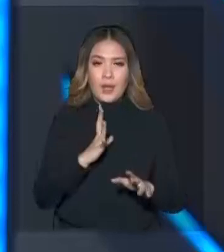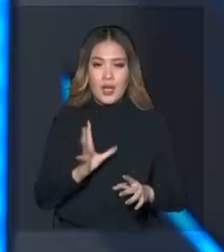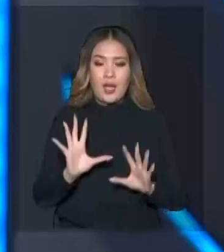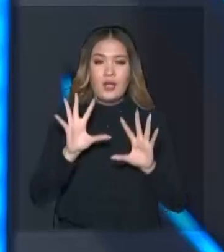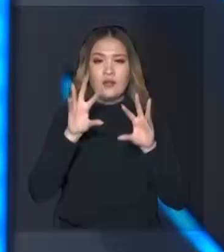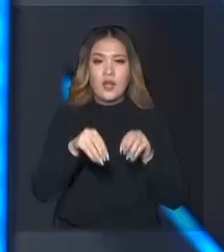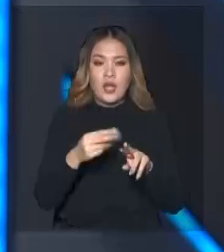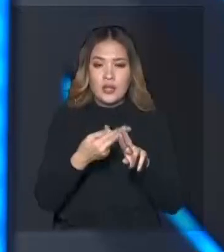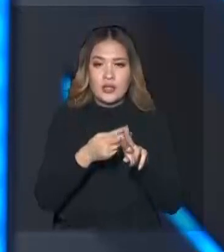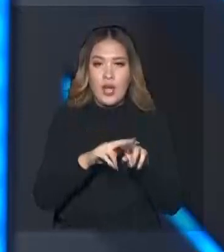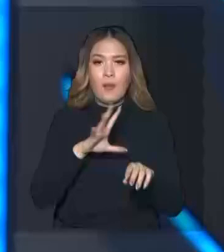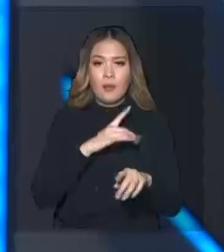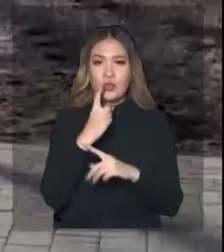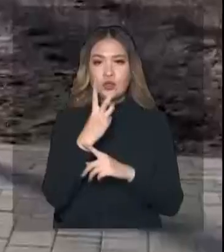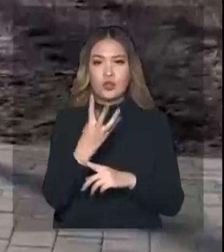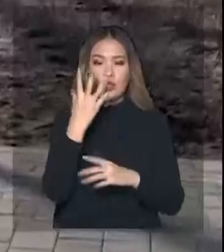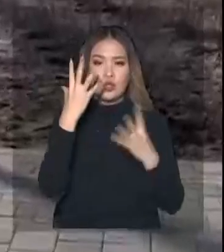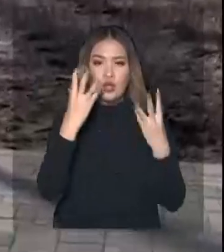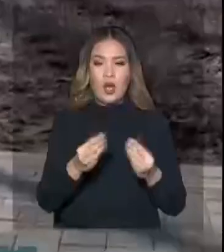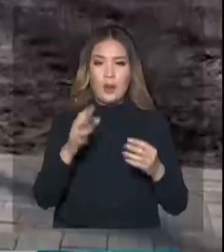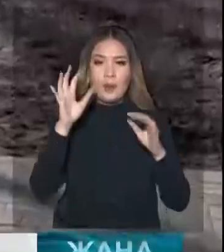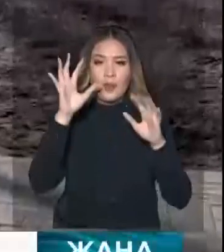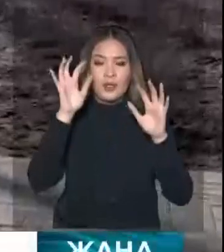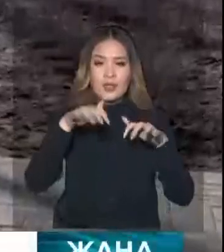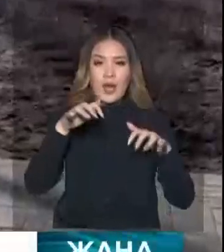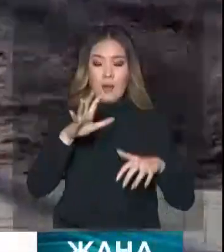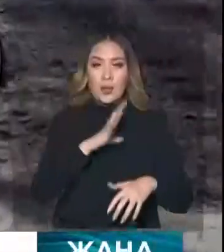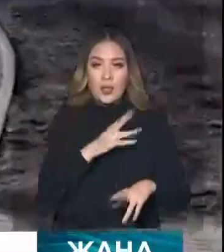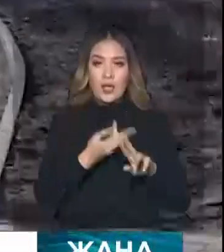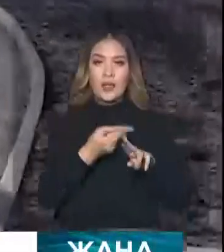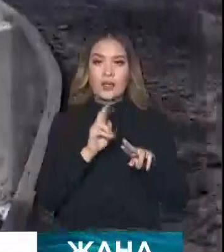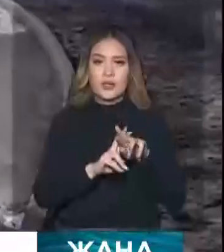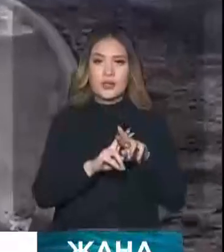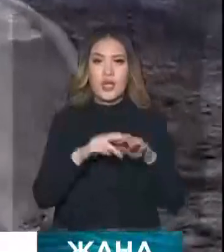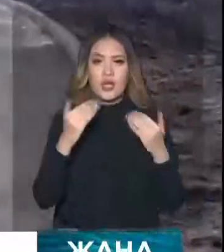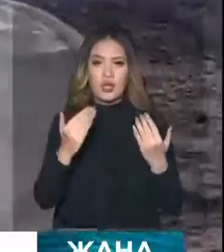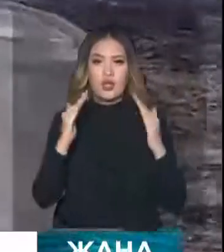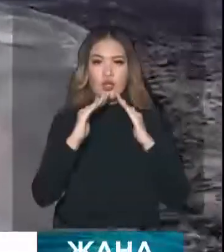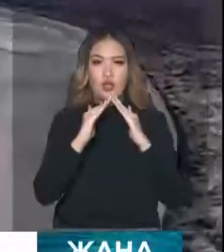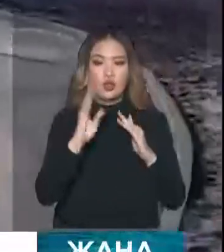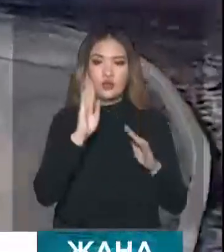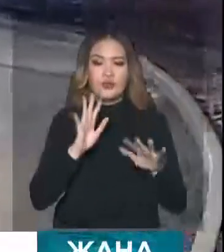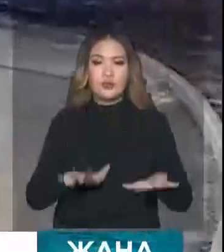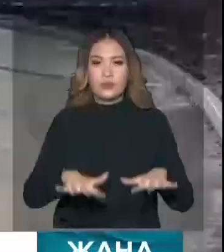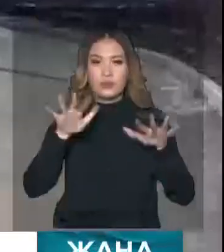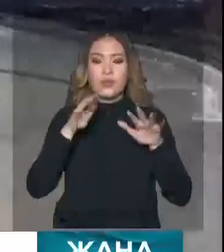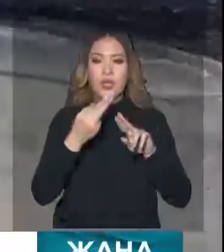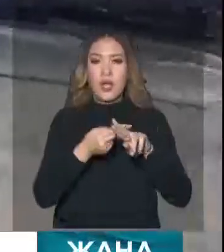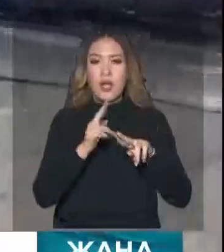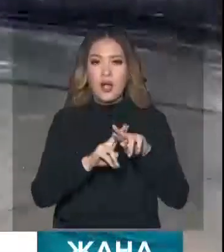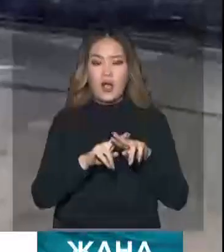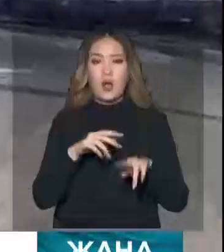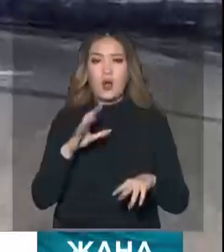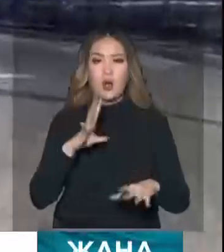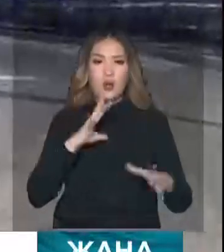қатар аймақта соңғы бірнеше күн бойы жауған жауын салдарынан Бірлік шағын аудандарындағы үйлер су астында қалды.